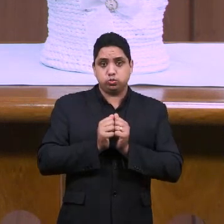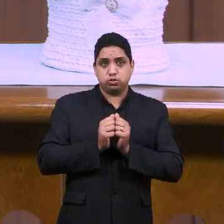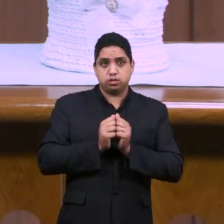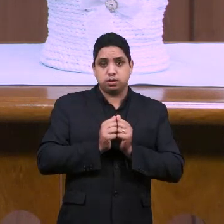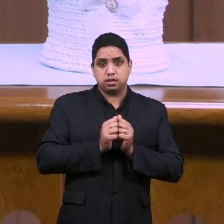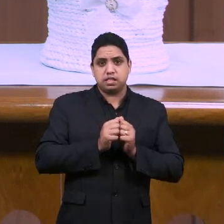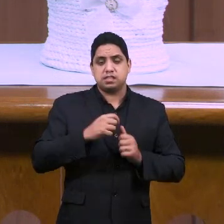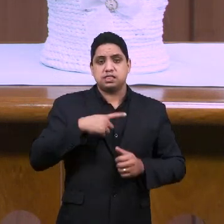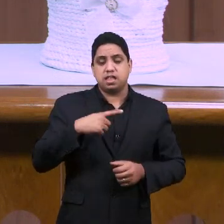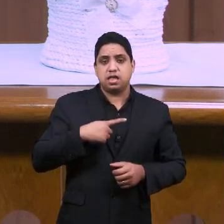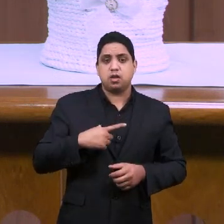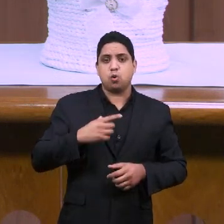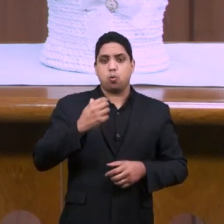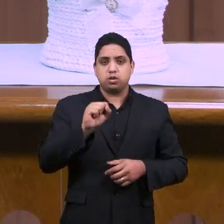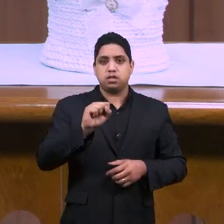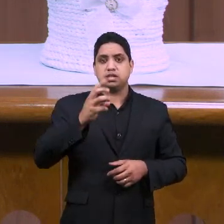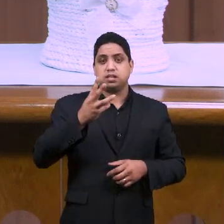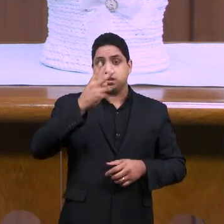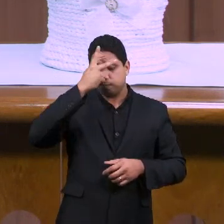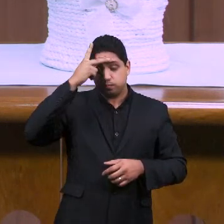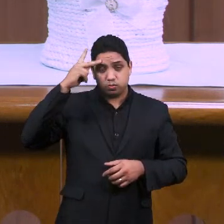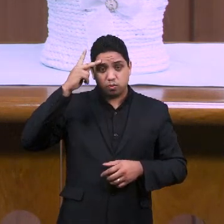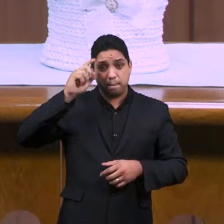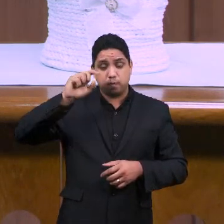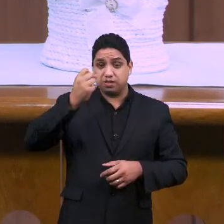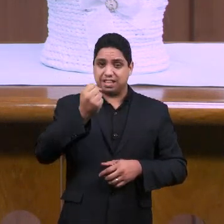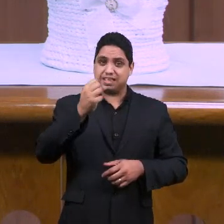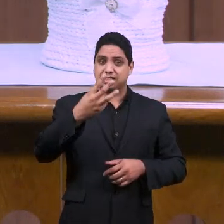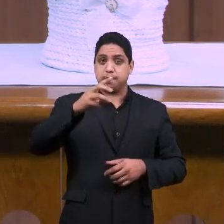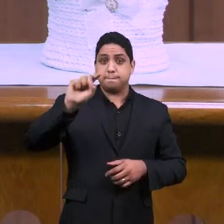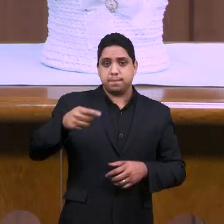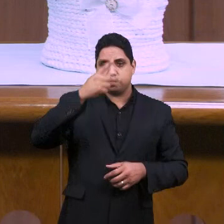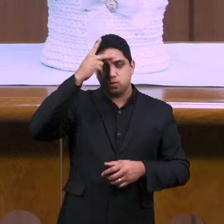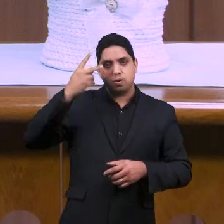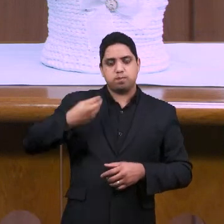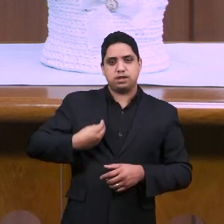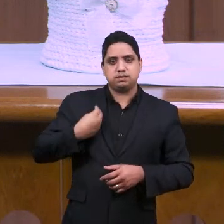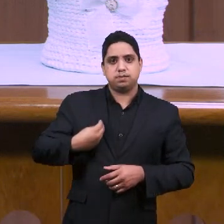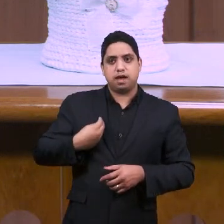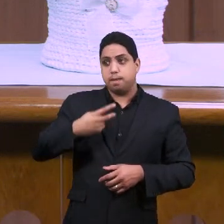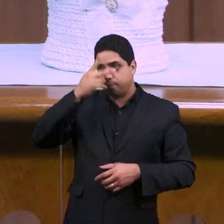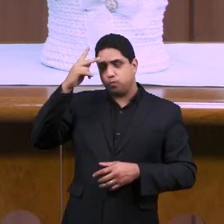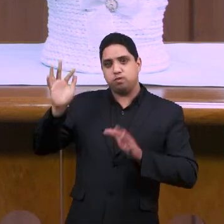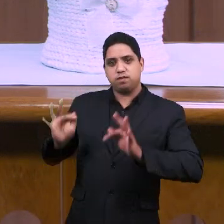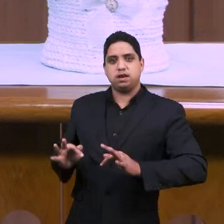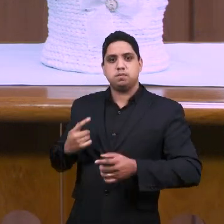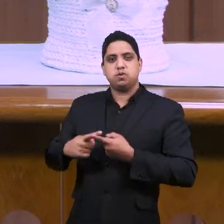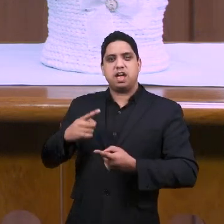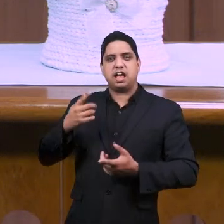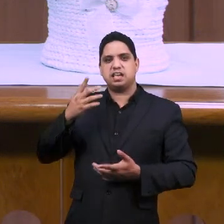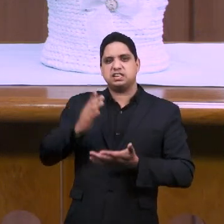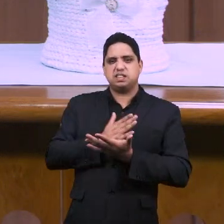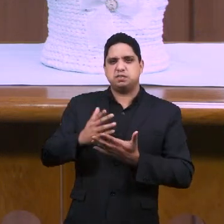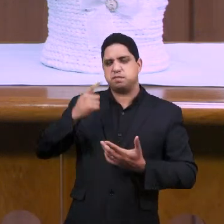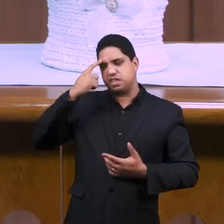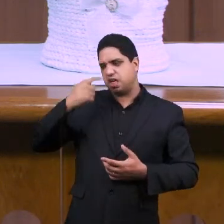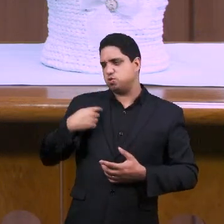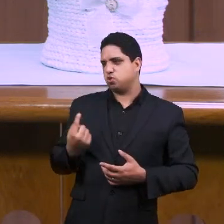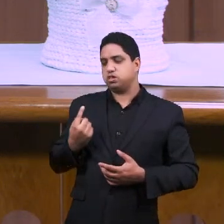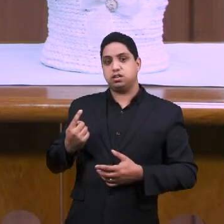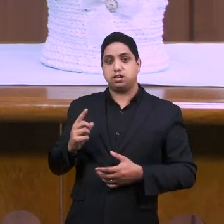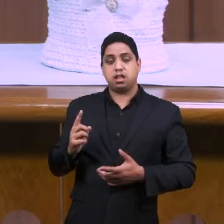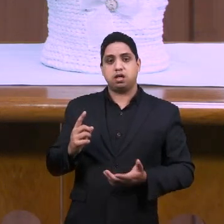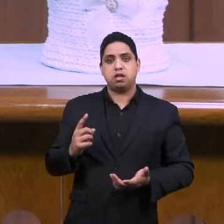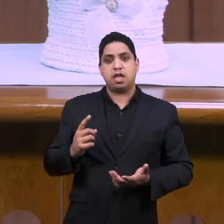au moins, il y a 83 000 qui participent. C'est beaucoup plus que ça, bien